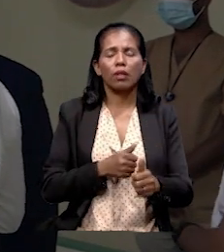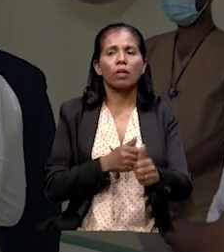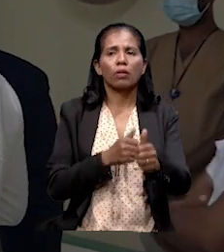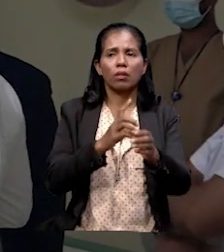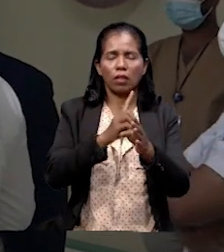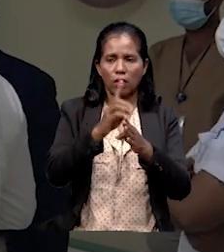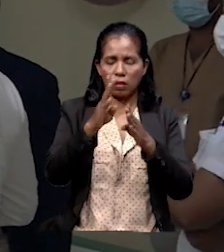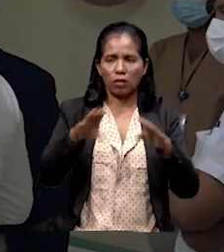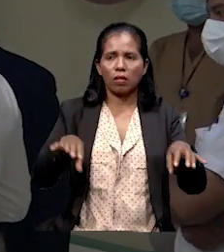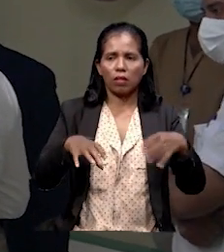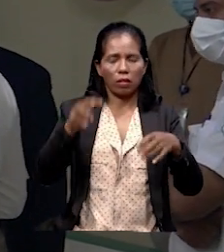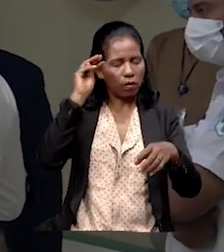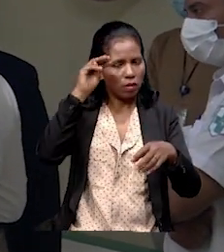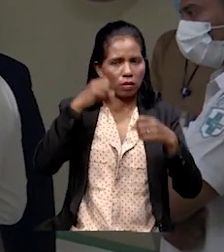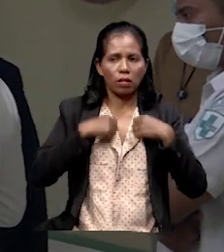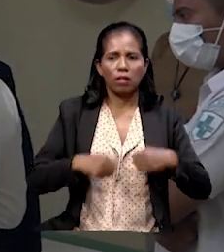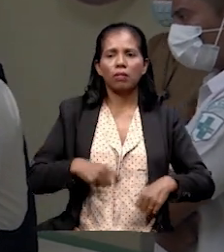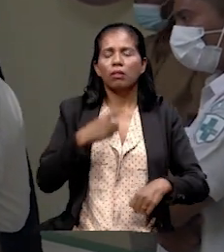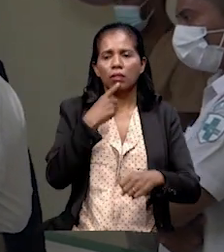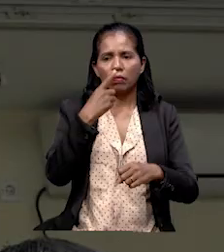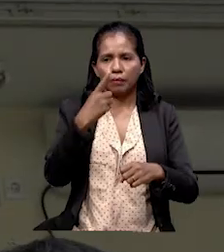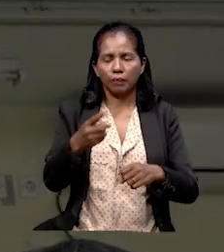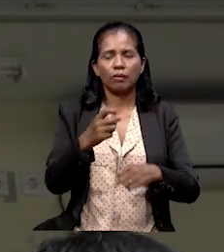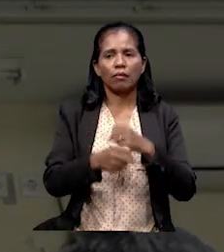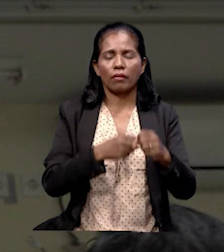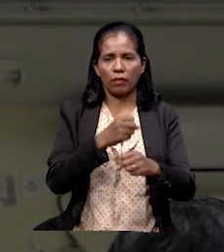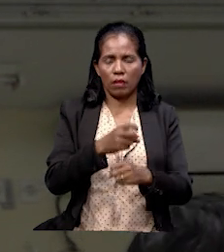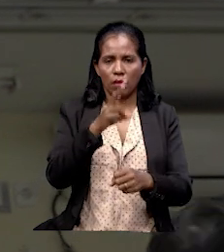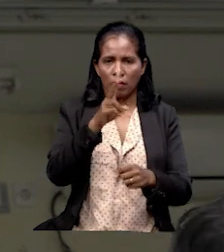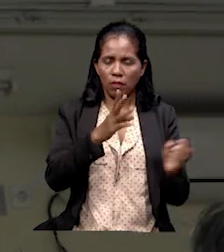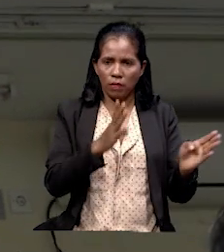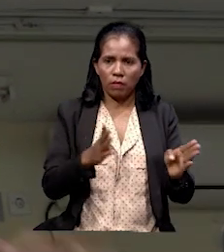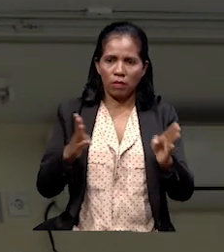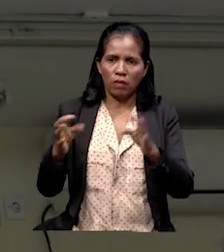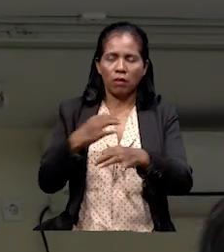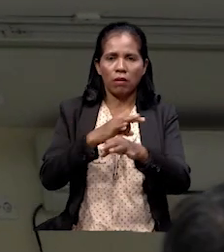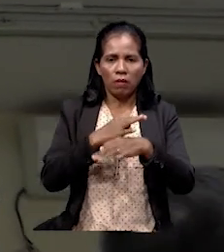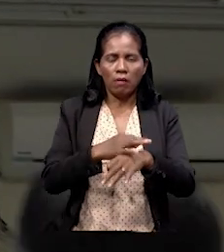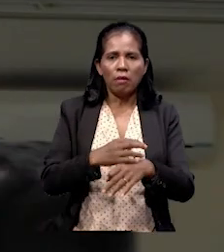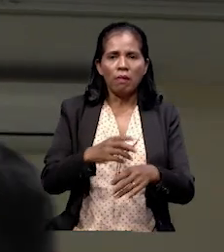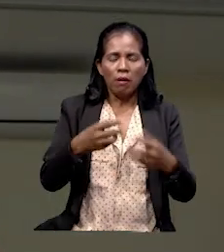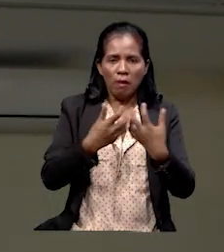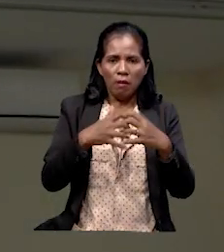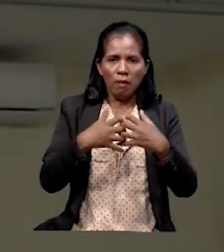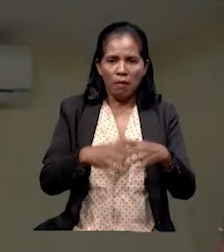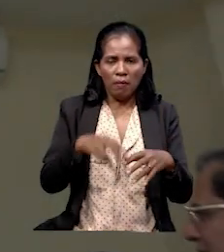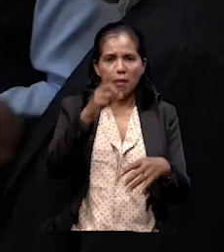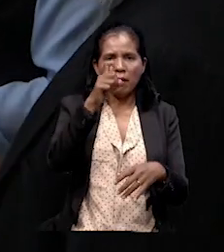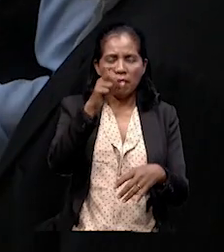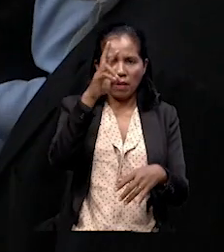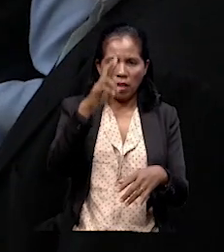Servis Hospitalar Ministerio Saudi informa, durante tineng ruane, proses manutenção ba makina X-ray ia munisipu Sira